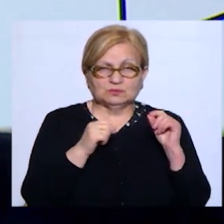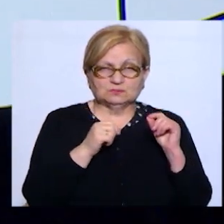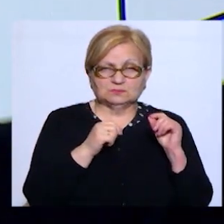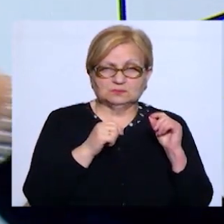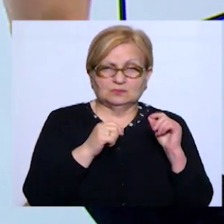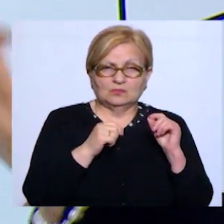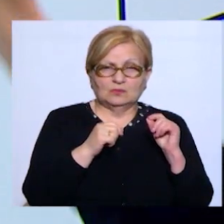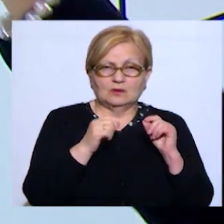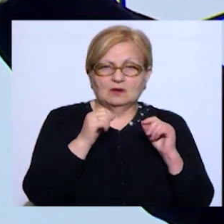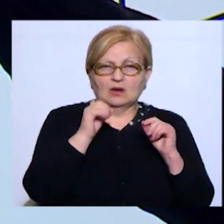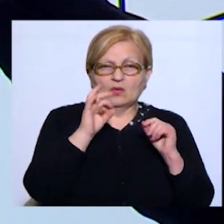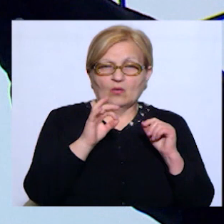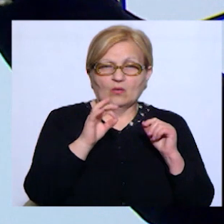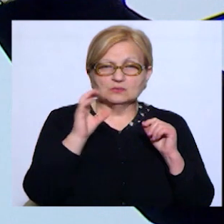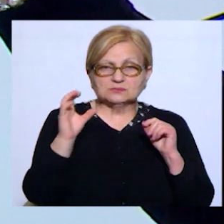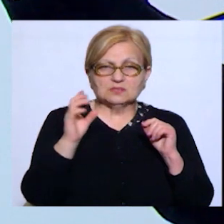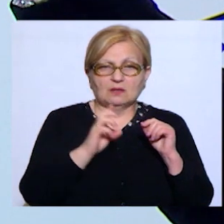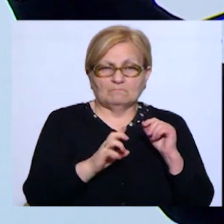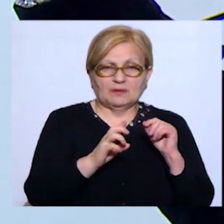და სამკუთხედი OCB.